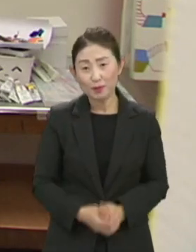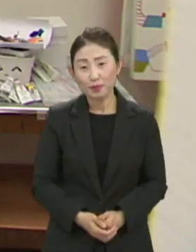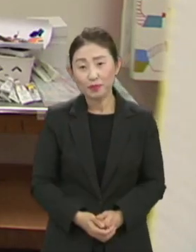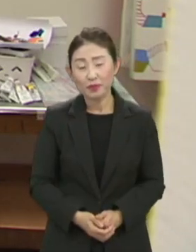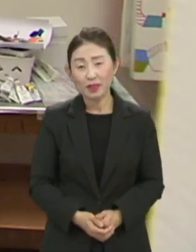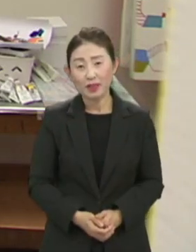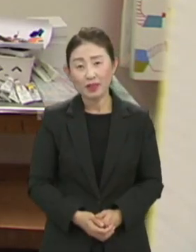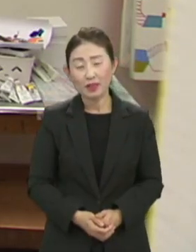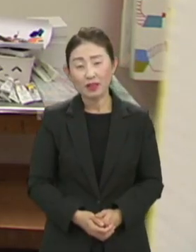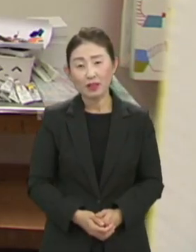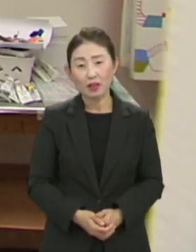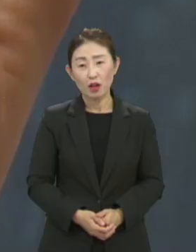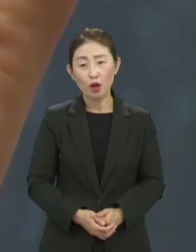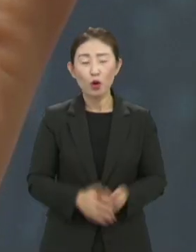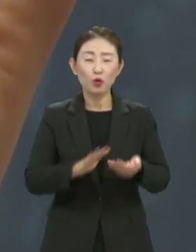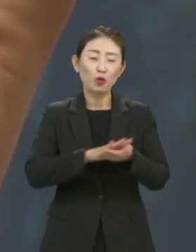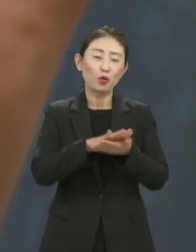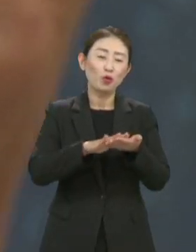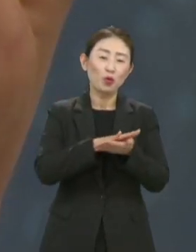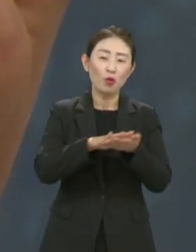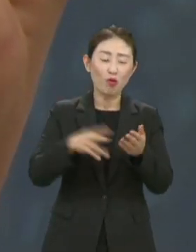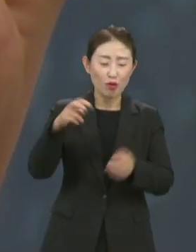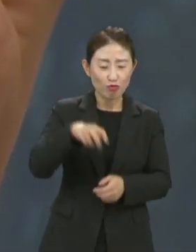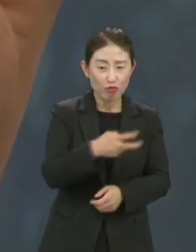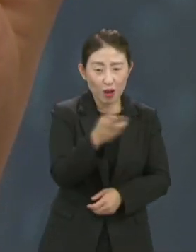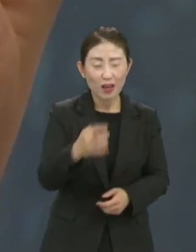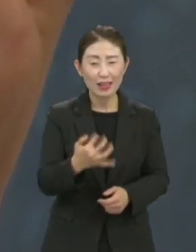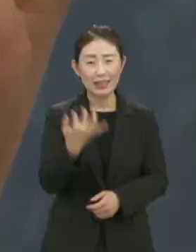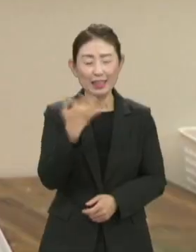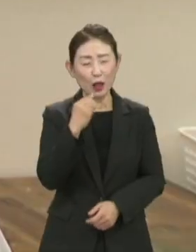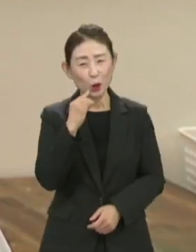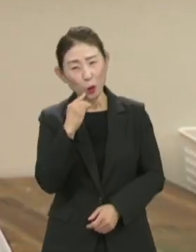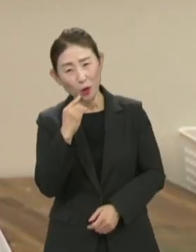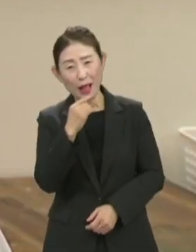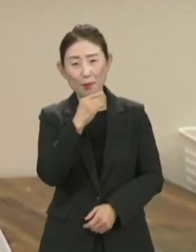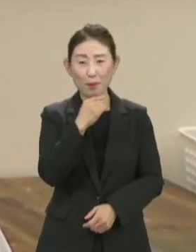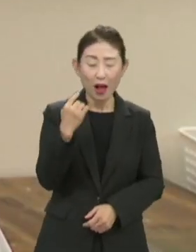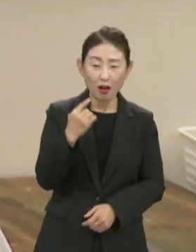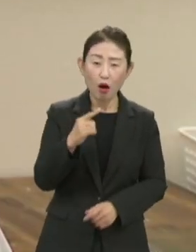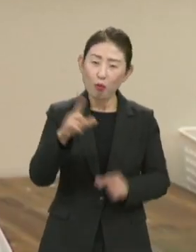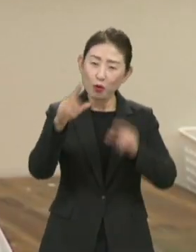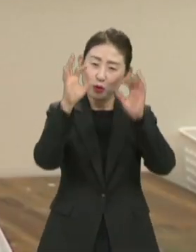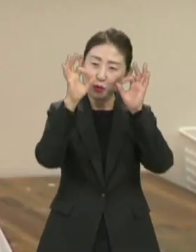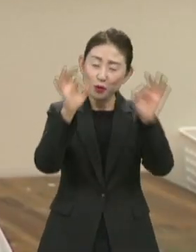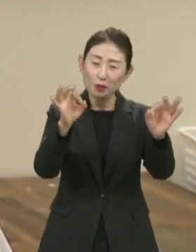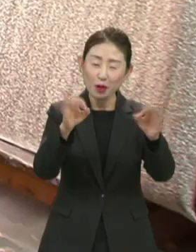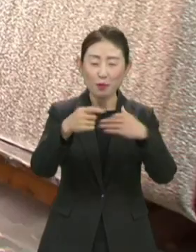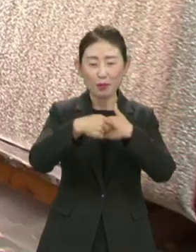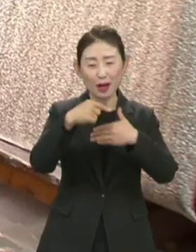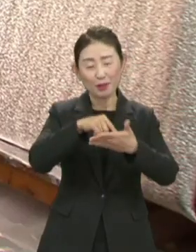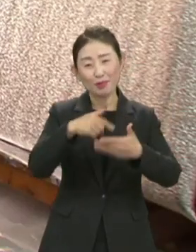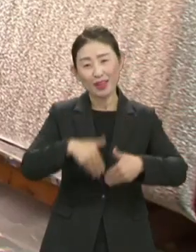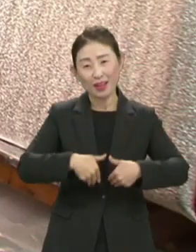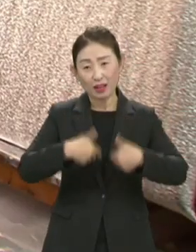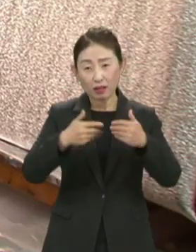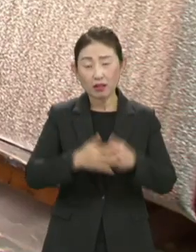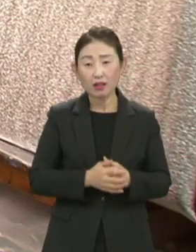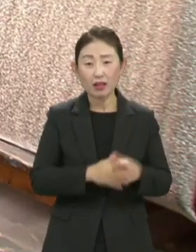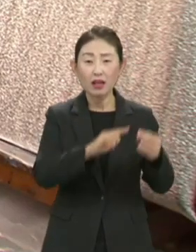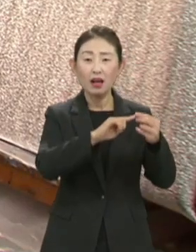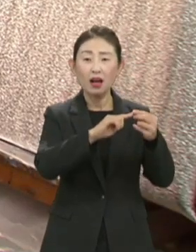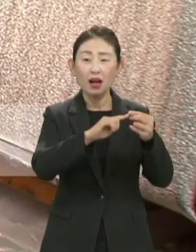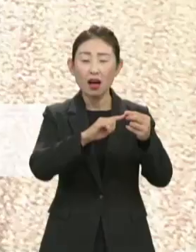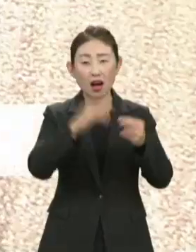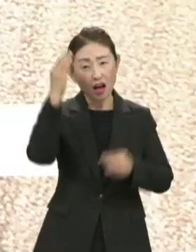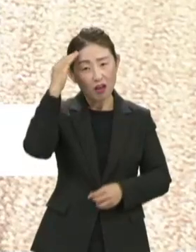한지 위에 그려낸 놀이기구와 화려한 색채가 어우러져 따뜻한 동심의 세계를 표현합니다. 박규나 작가는 한국화를